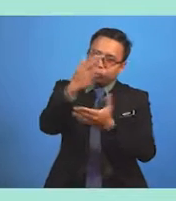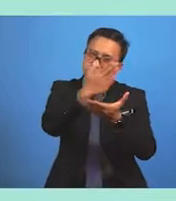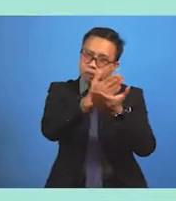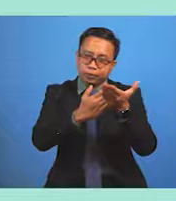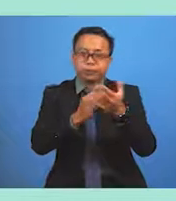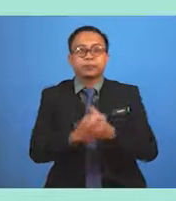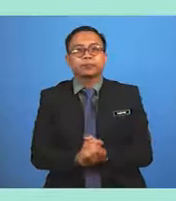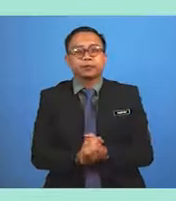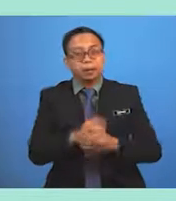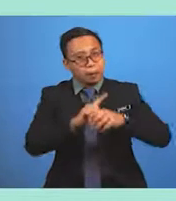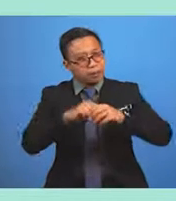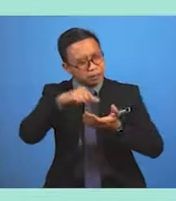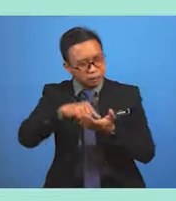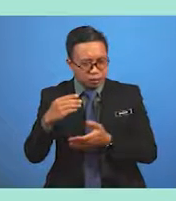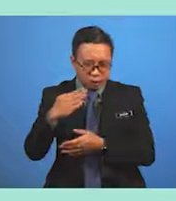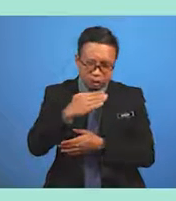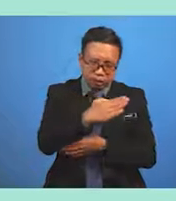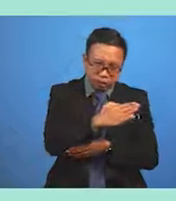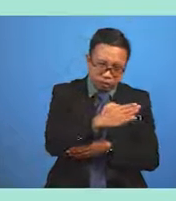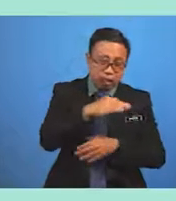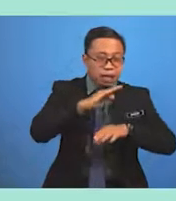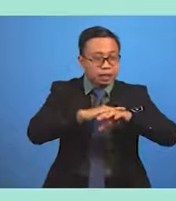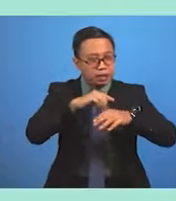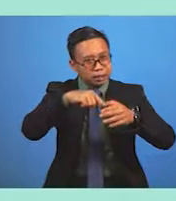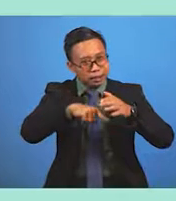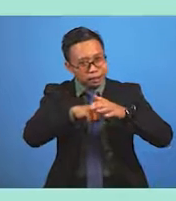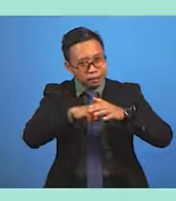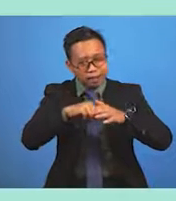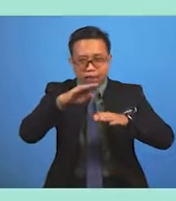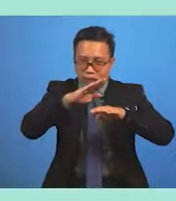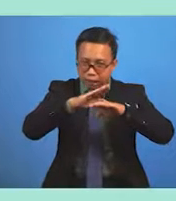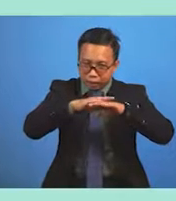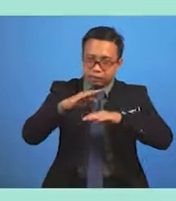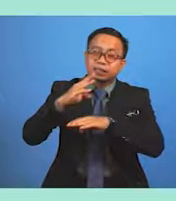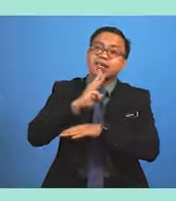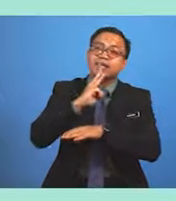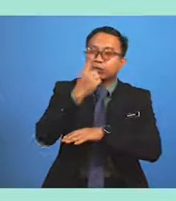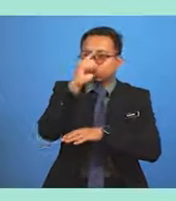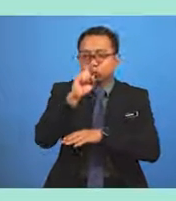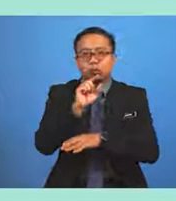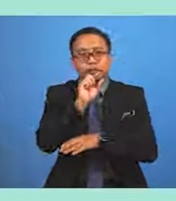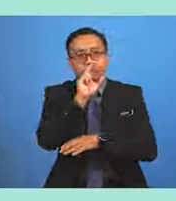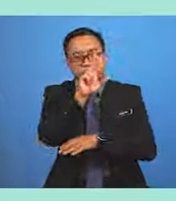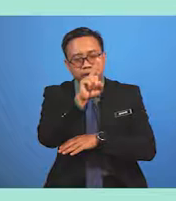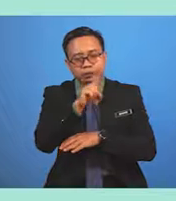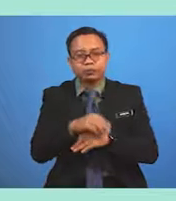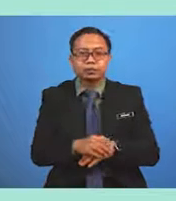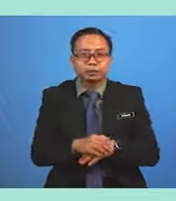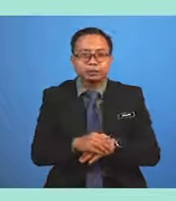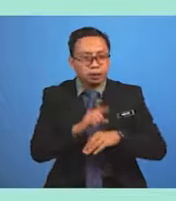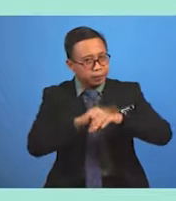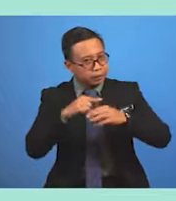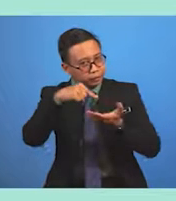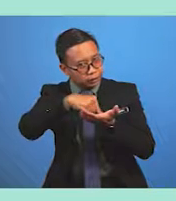pada masa ini, ikan-ikan akan berada di permukaan air untuk bernafas. Semasa